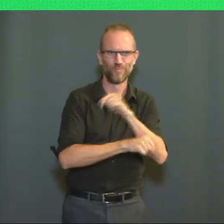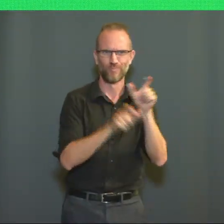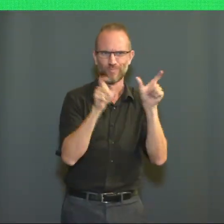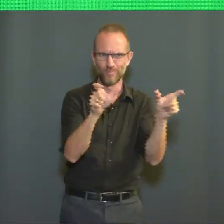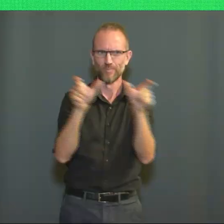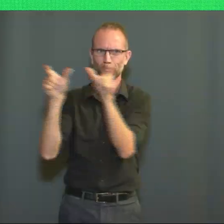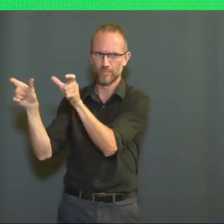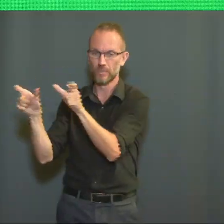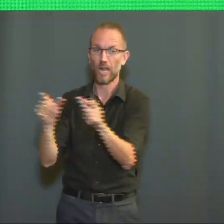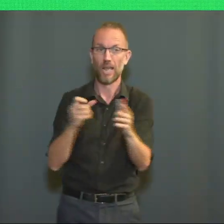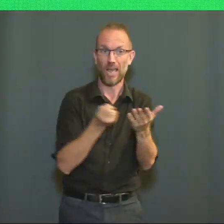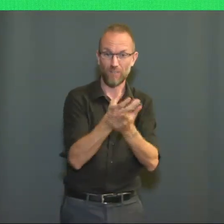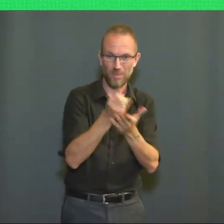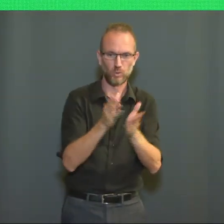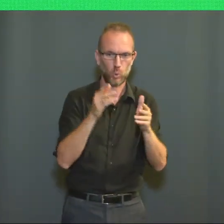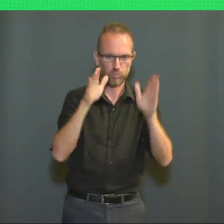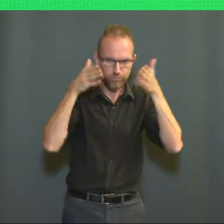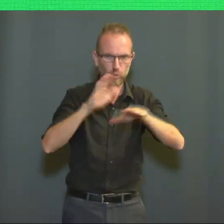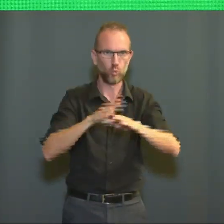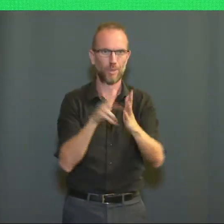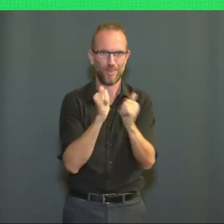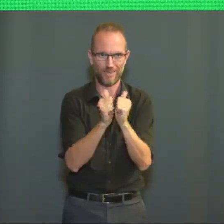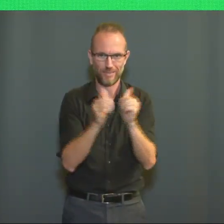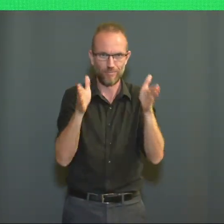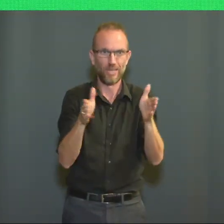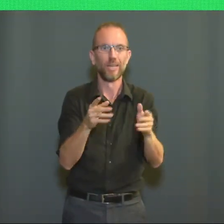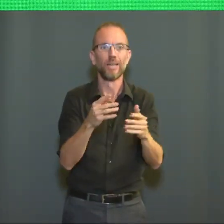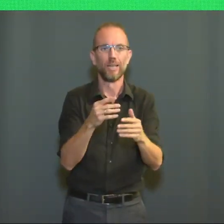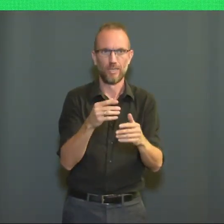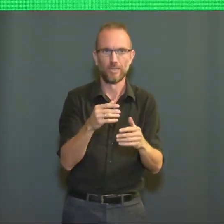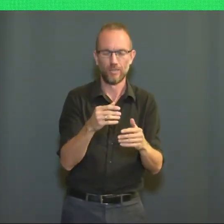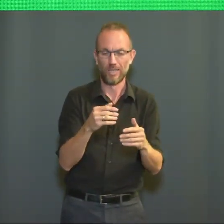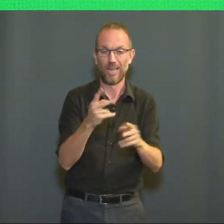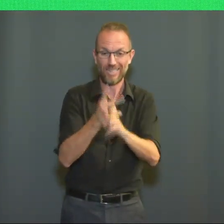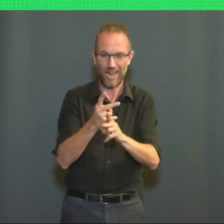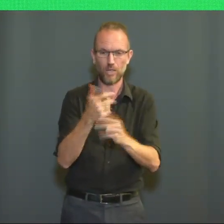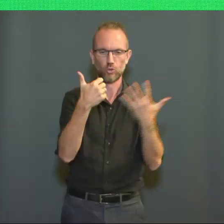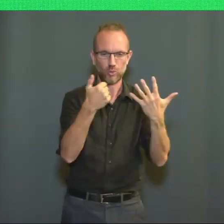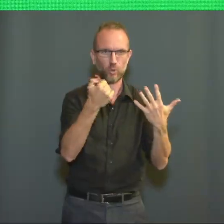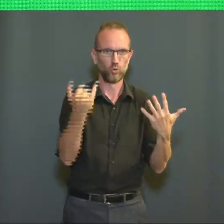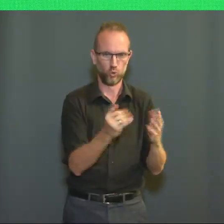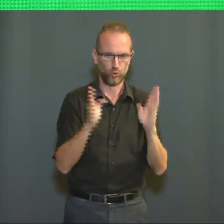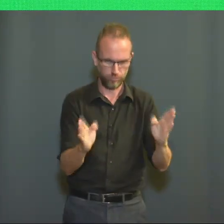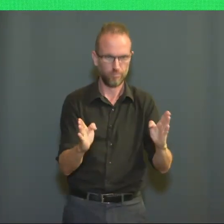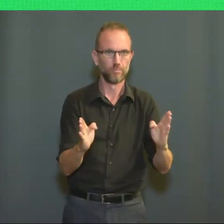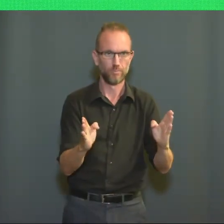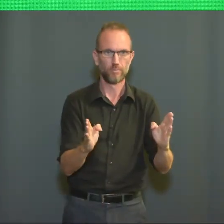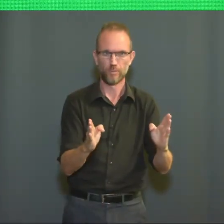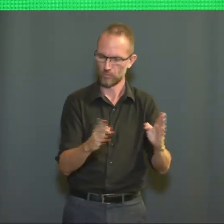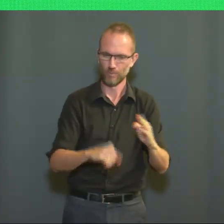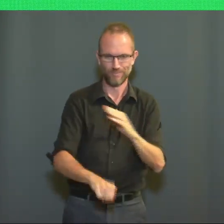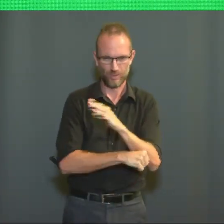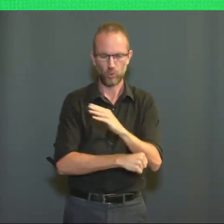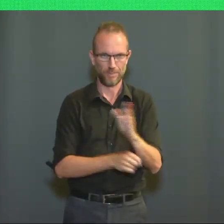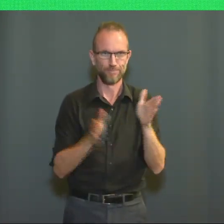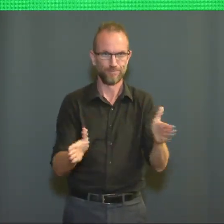en effet, c'est gardé pendant 60 jours. C'est bien prévu aussi dans l'accord de coopération et dans l'arrêté royal qui parle